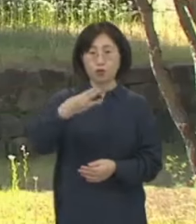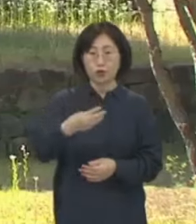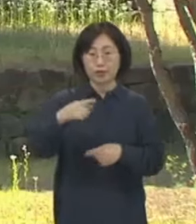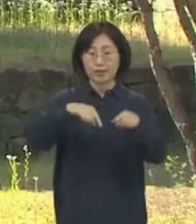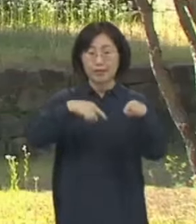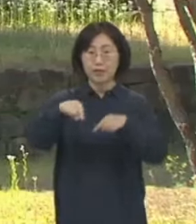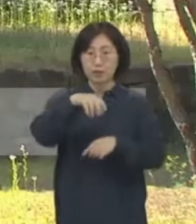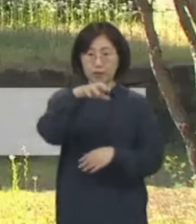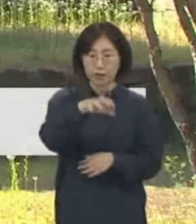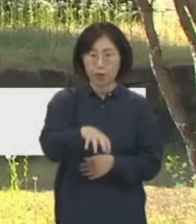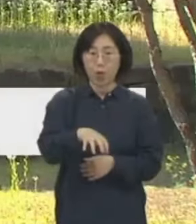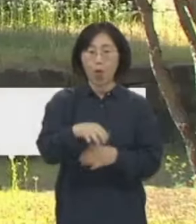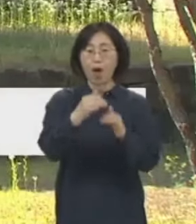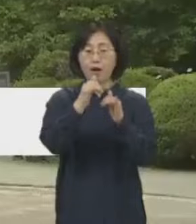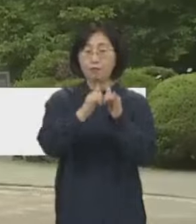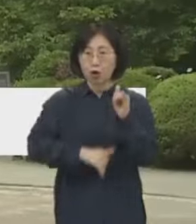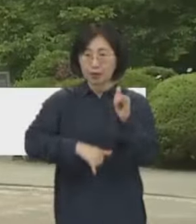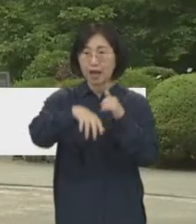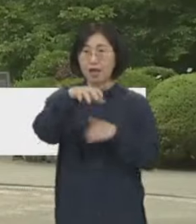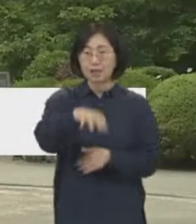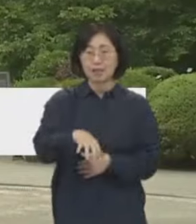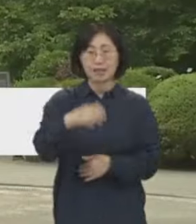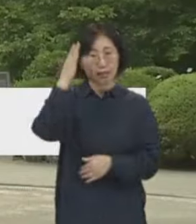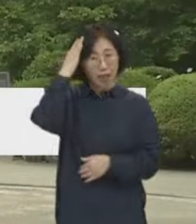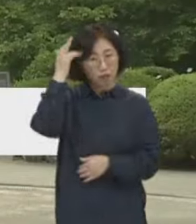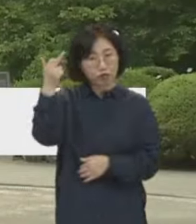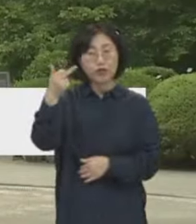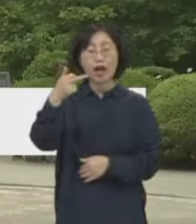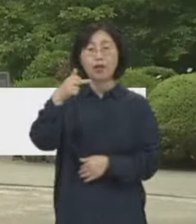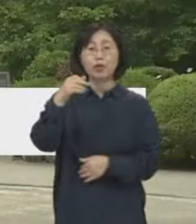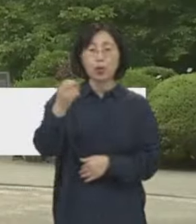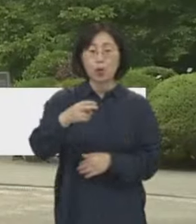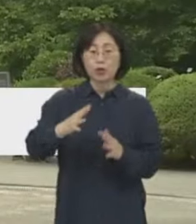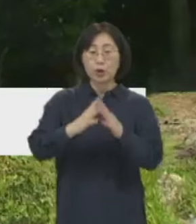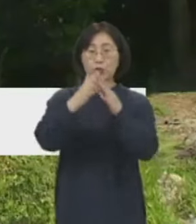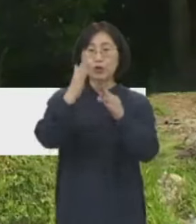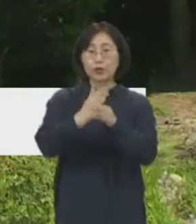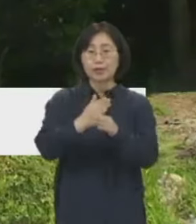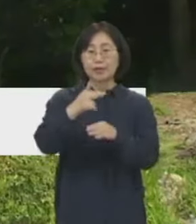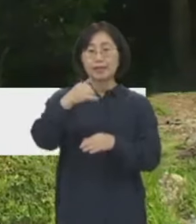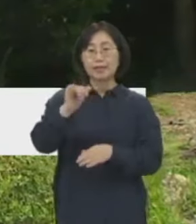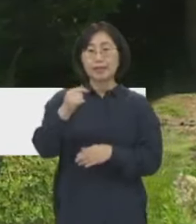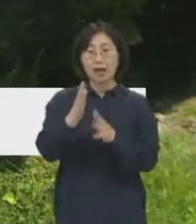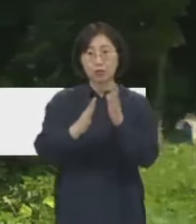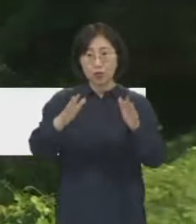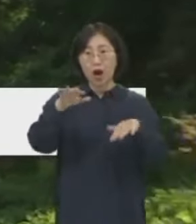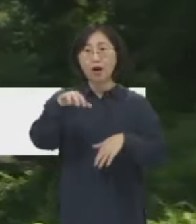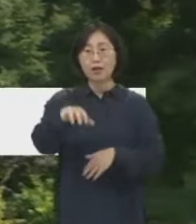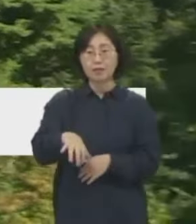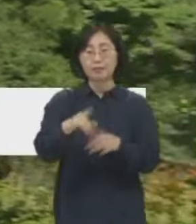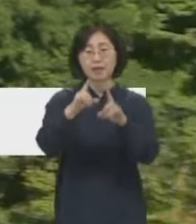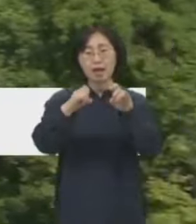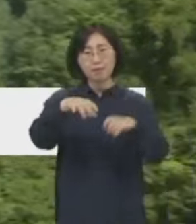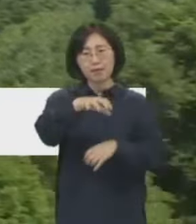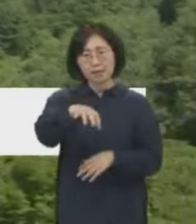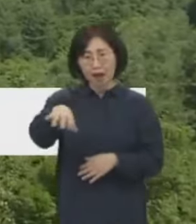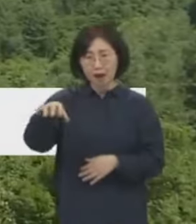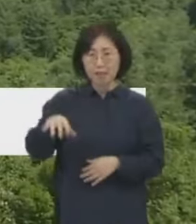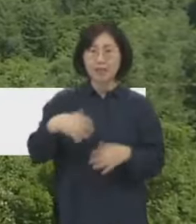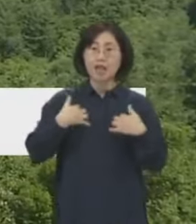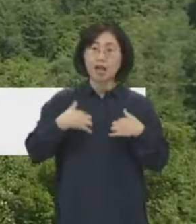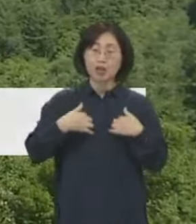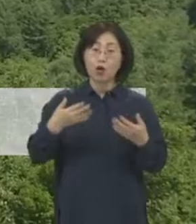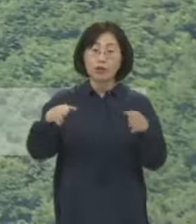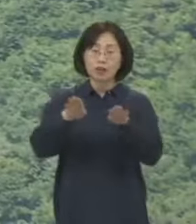진산성지 등 문화재를 비롯해 대둔산과 현재 조성 중인 진산 휴양림 펜션 캠핑장 등 각종 레저